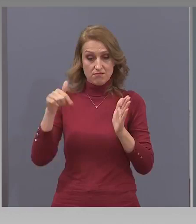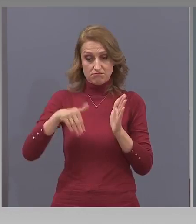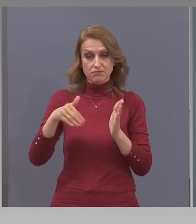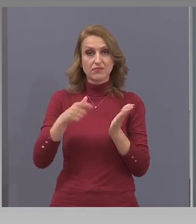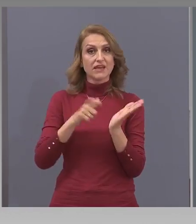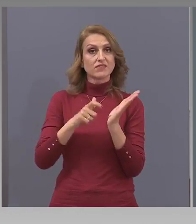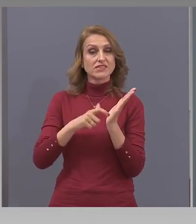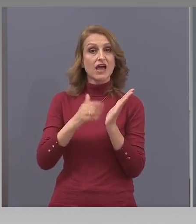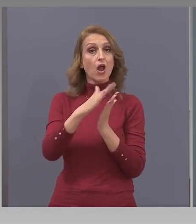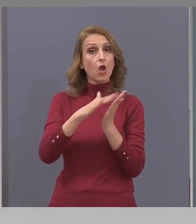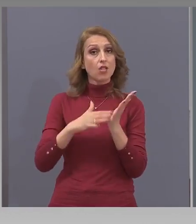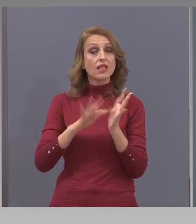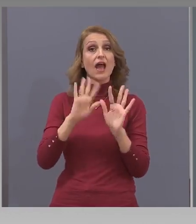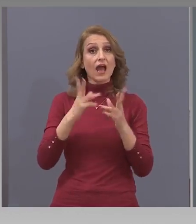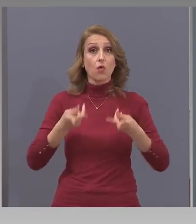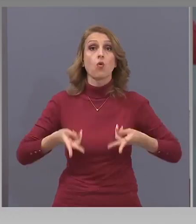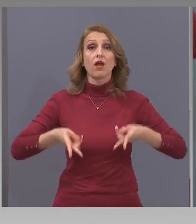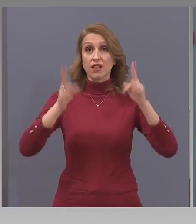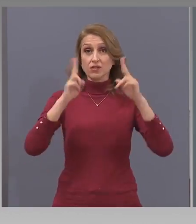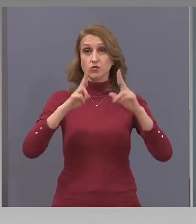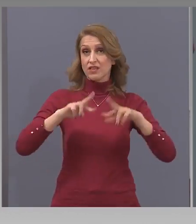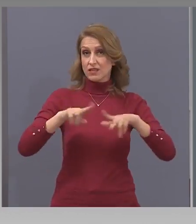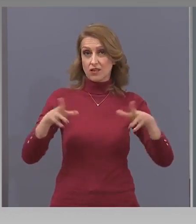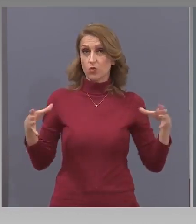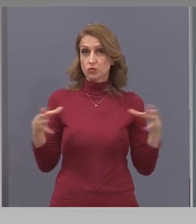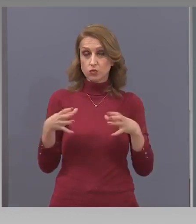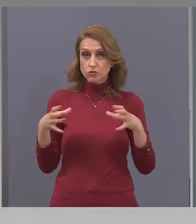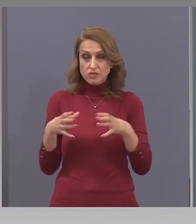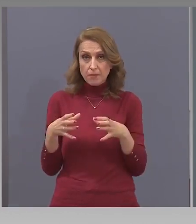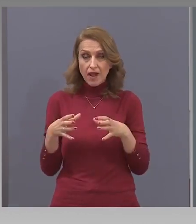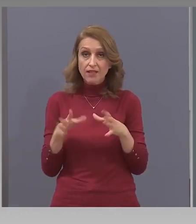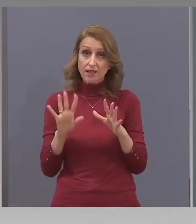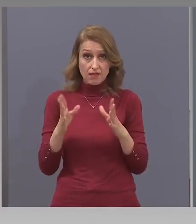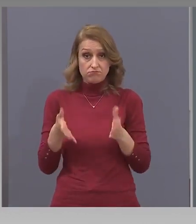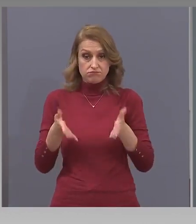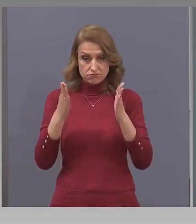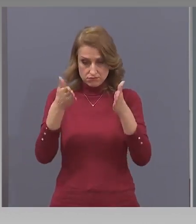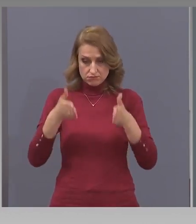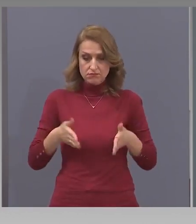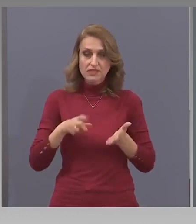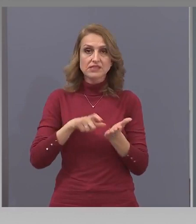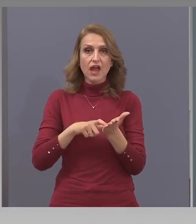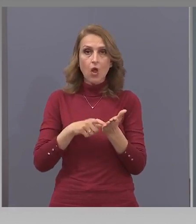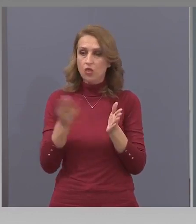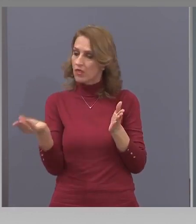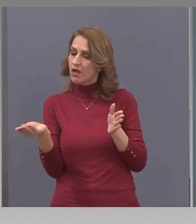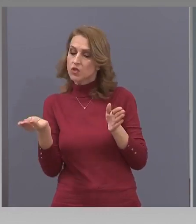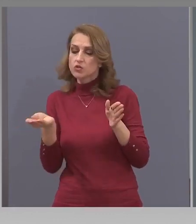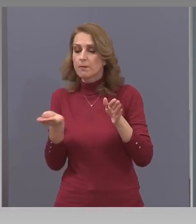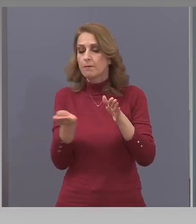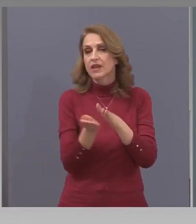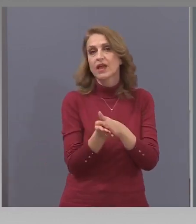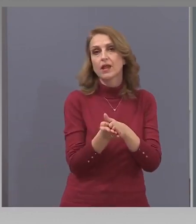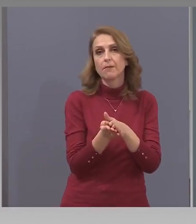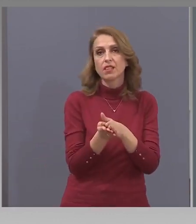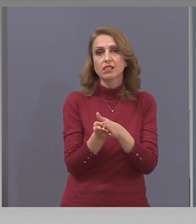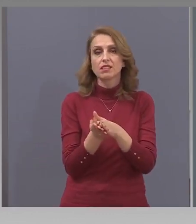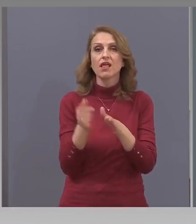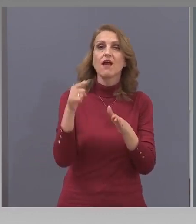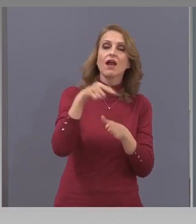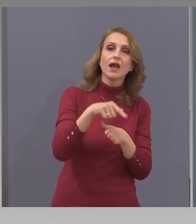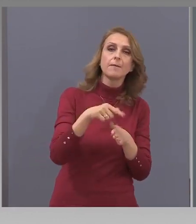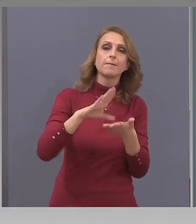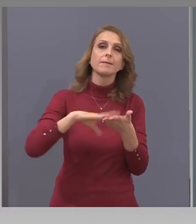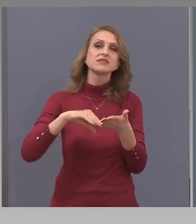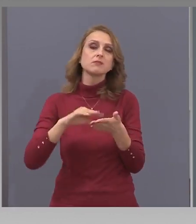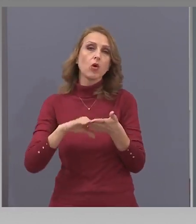ако бъде обнародван, ще бъде приведен и ще бъде прикрепен към писмото на